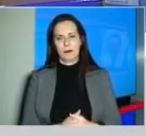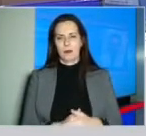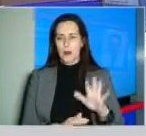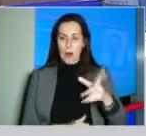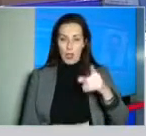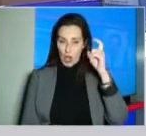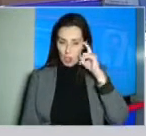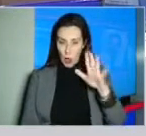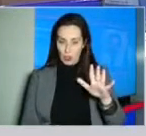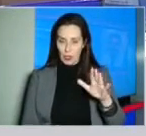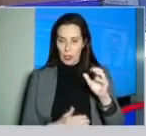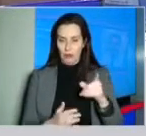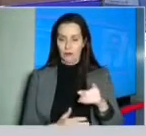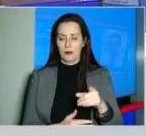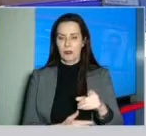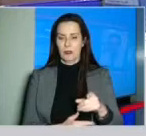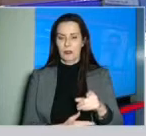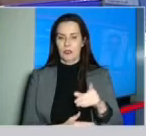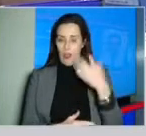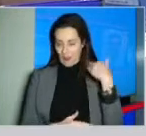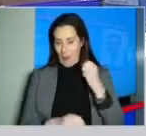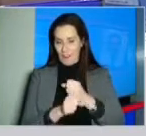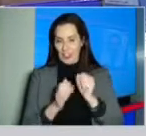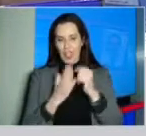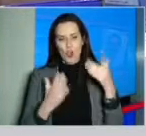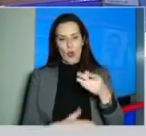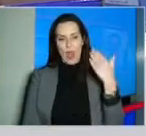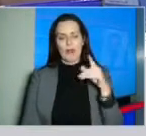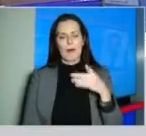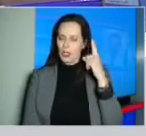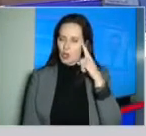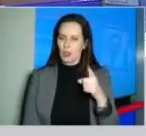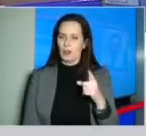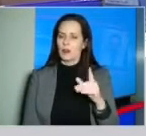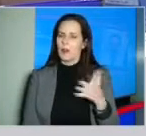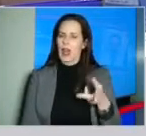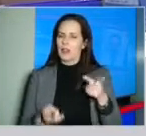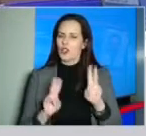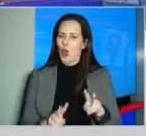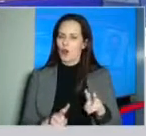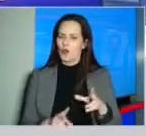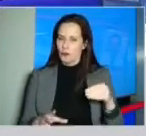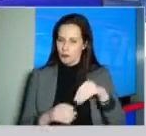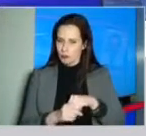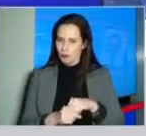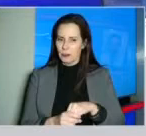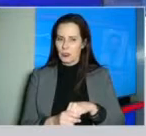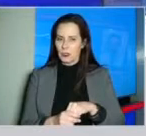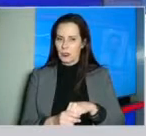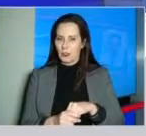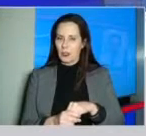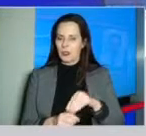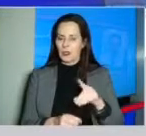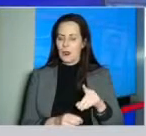שאתה יודע, העיתונאי לשעבר, יבגני סובה, ממה שאתה יודע, מה האפשרות שיהיה איחוד בין כחלון